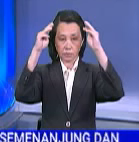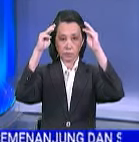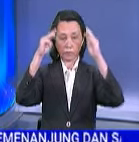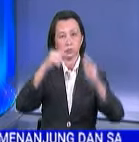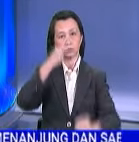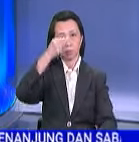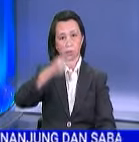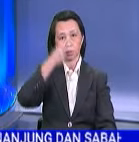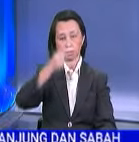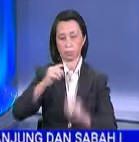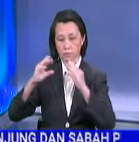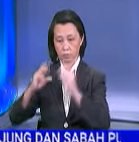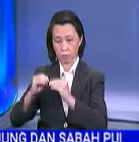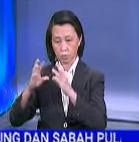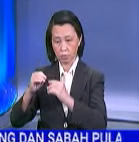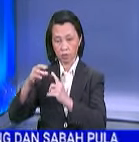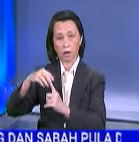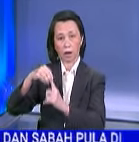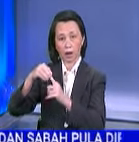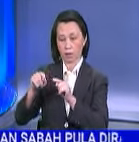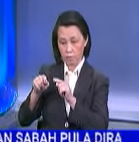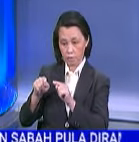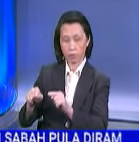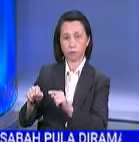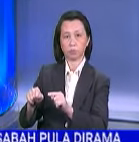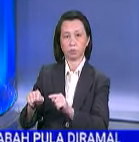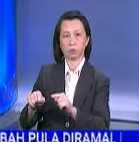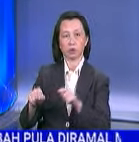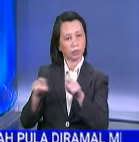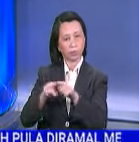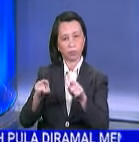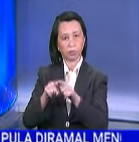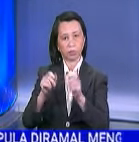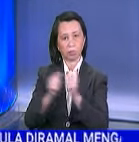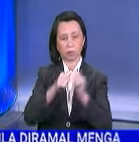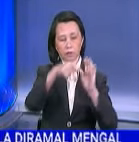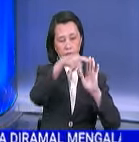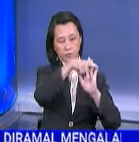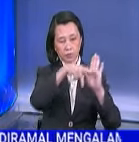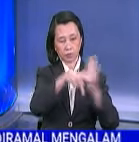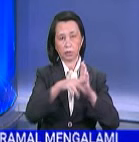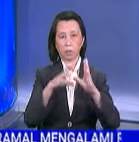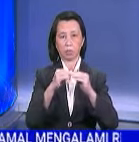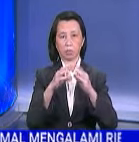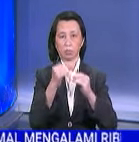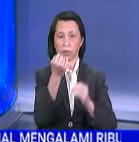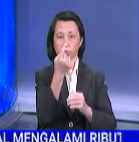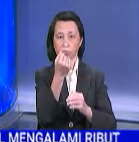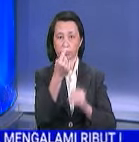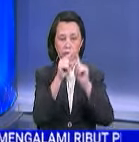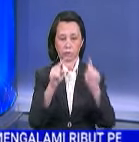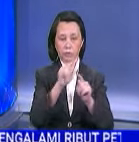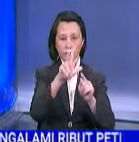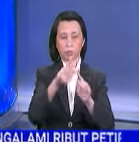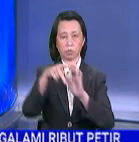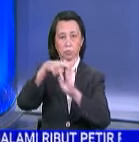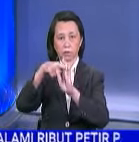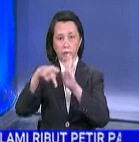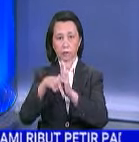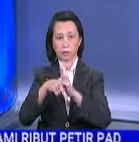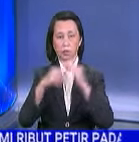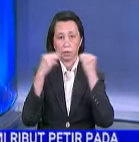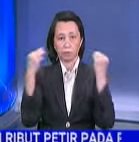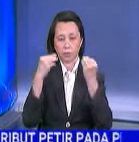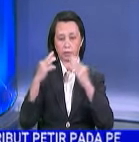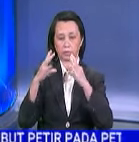Yaakob berkata mesyuarat khas tersebut diadakan selaras dengan Peraturan Mesyuarat 11-3, Peraturan-Peraturan